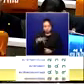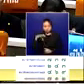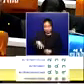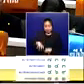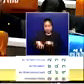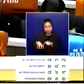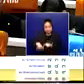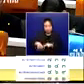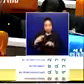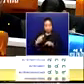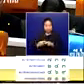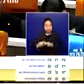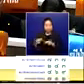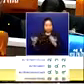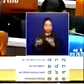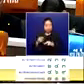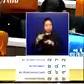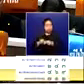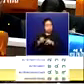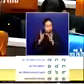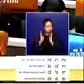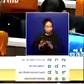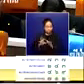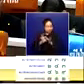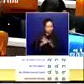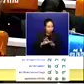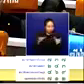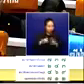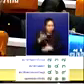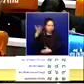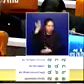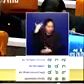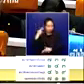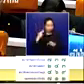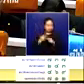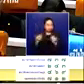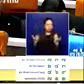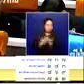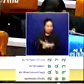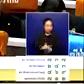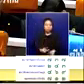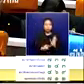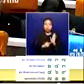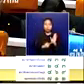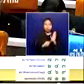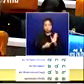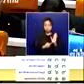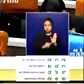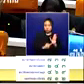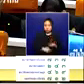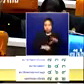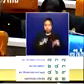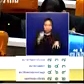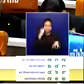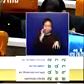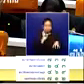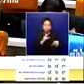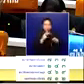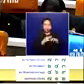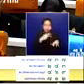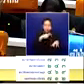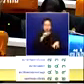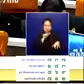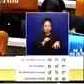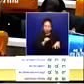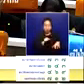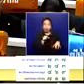ที่ที่เป็นชื่อบุคคลที่เกี่ยวกับคณะราษฎรเช่นบ้านช เช่นบ้านของจอมพลป.พิ